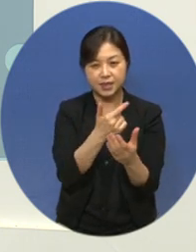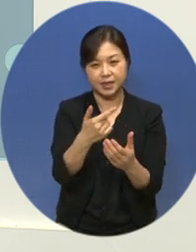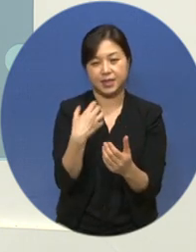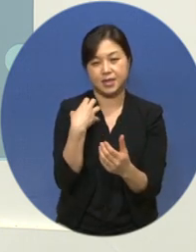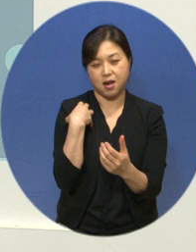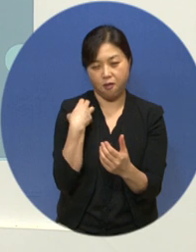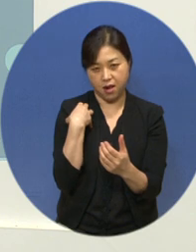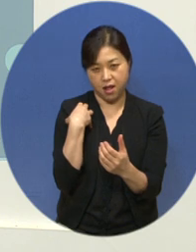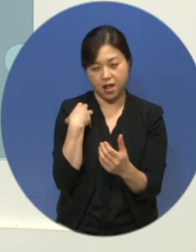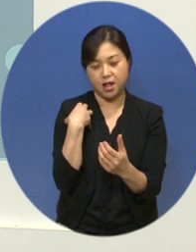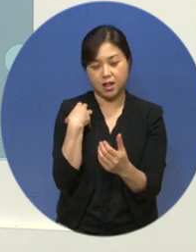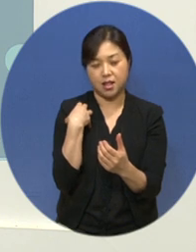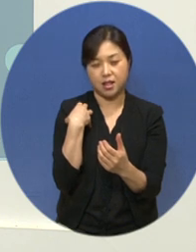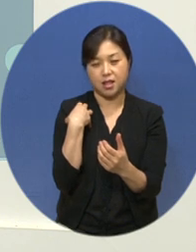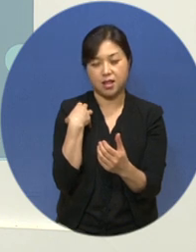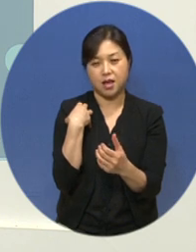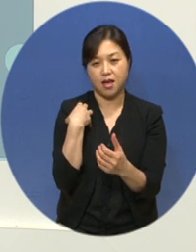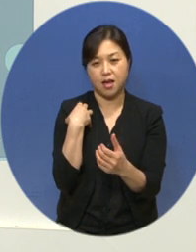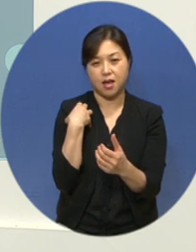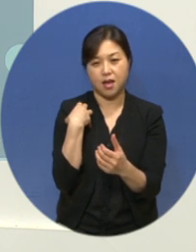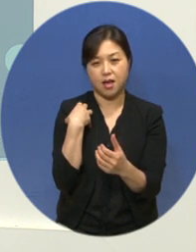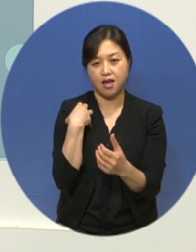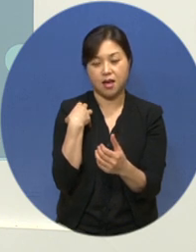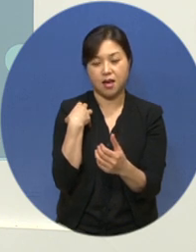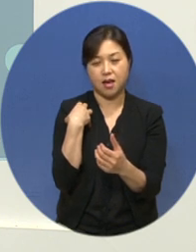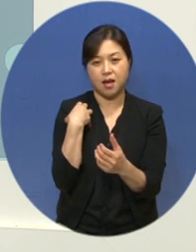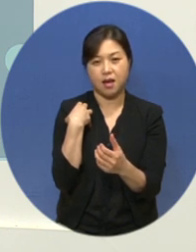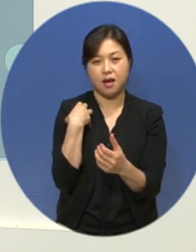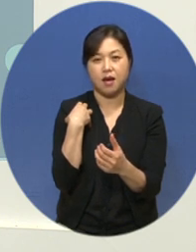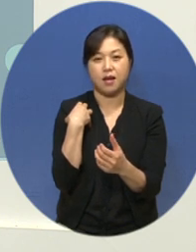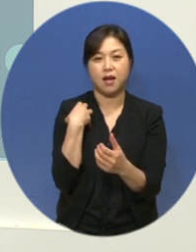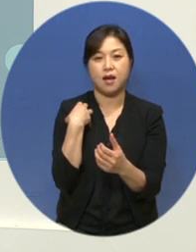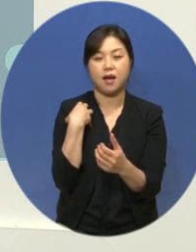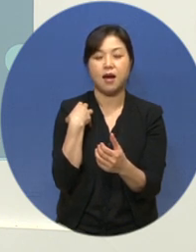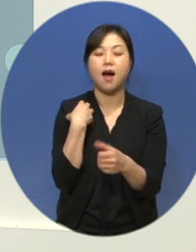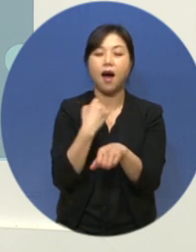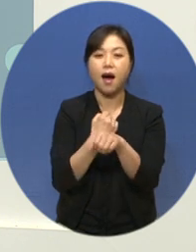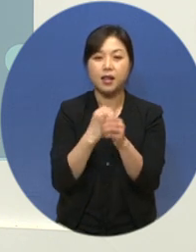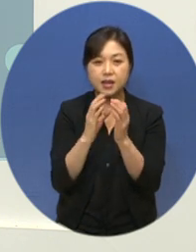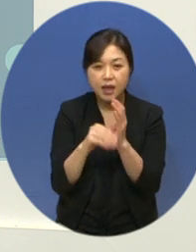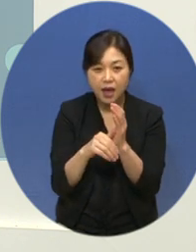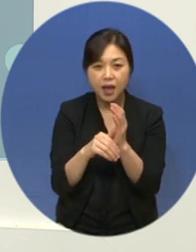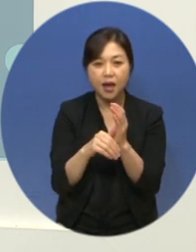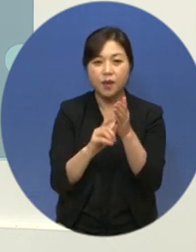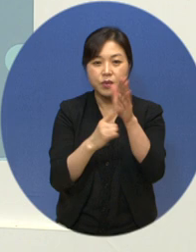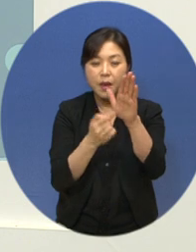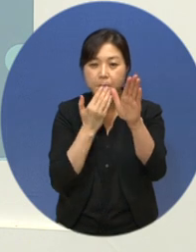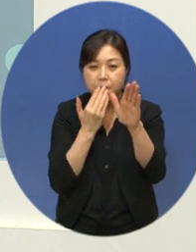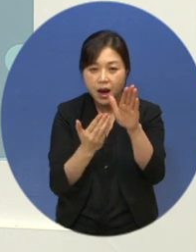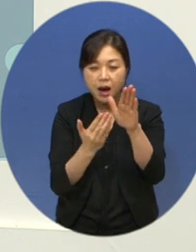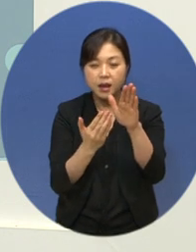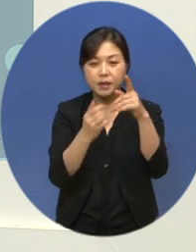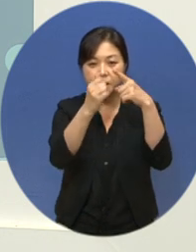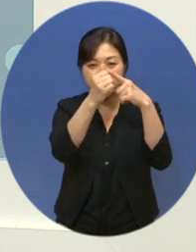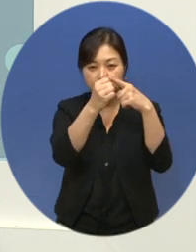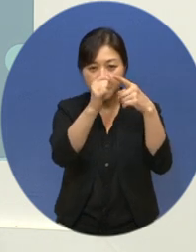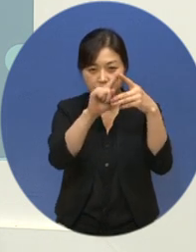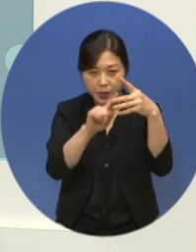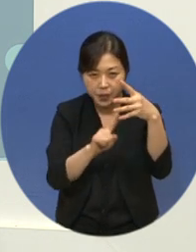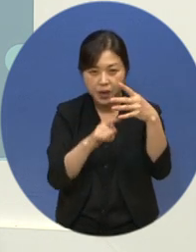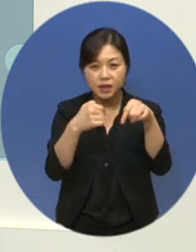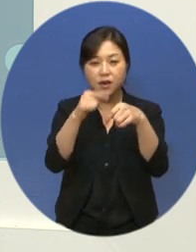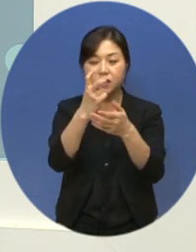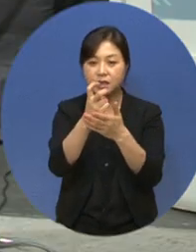역할을 하시려면 그때 내 놓을 수 있는 우선적인 순위에 정책 이라며 는 몇 가지